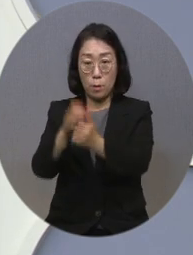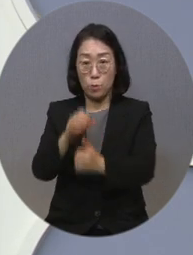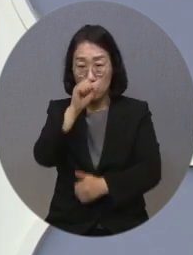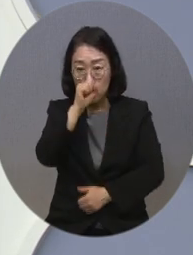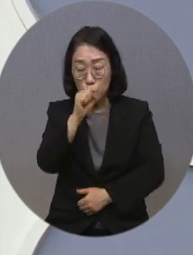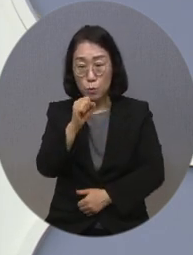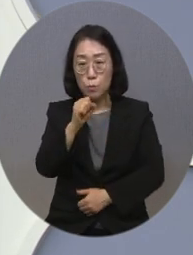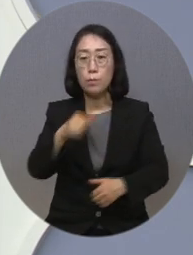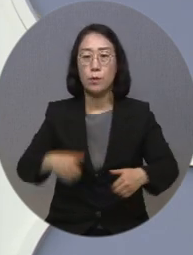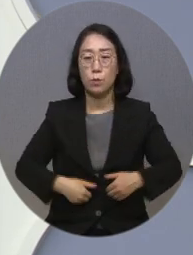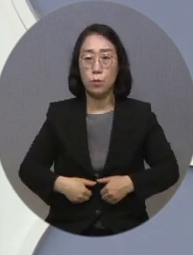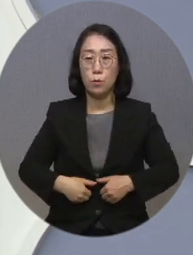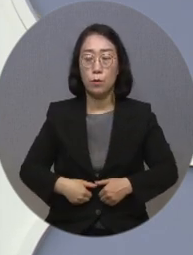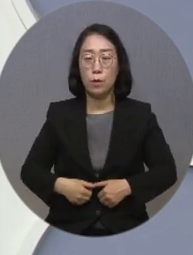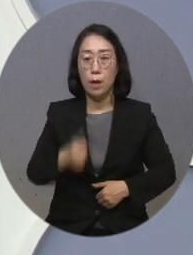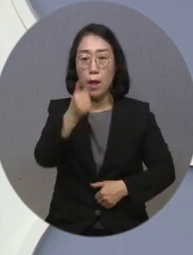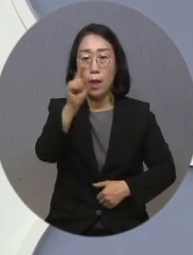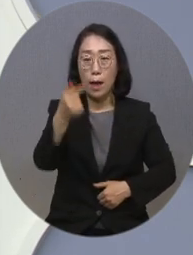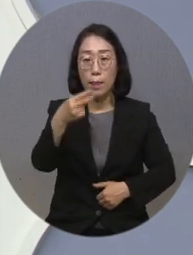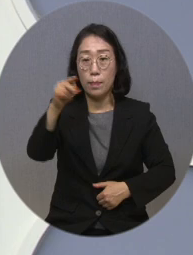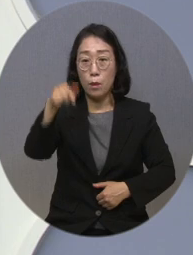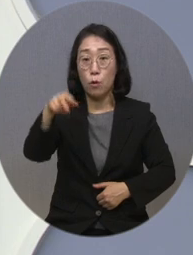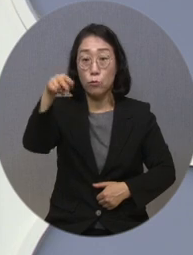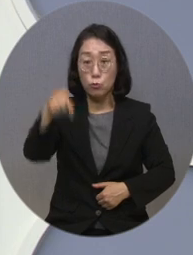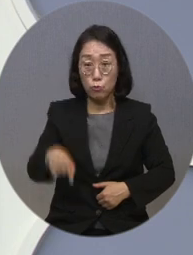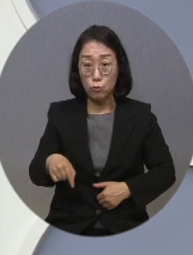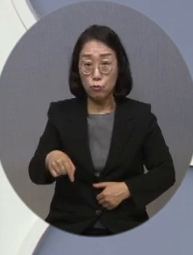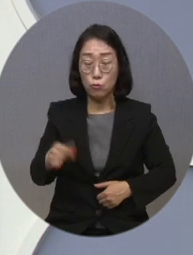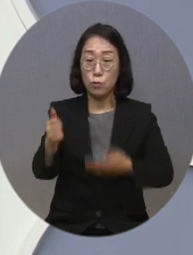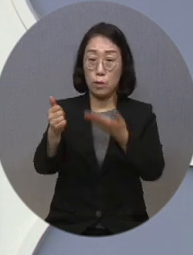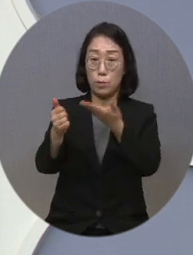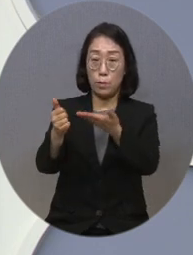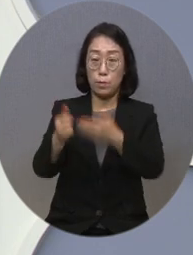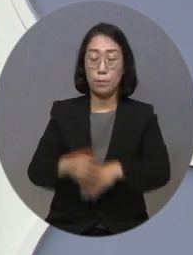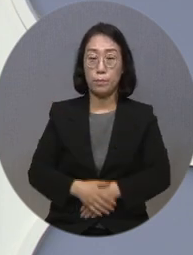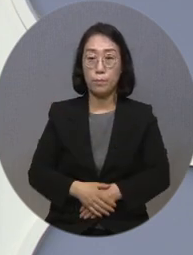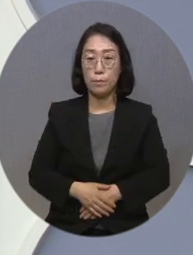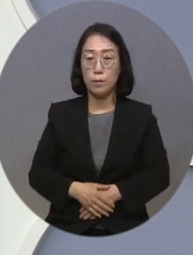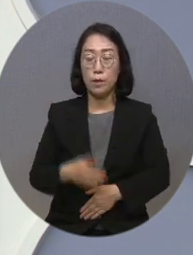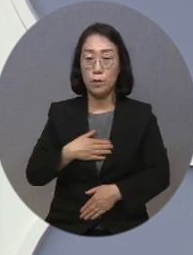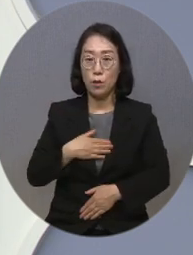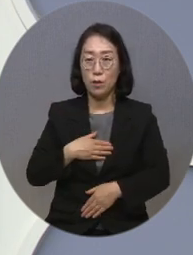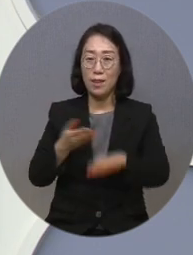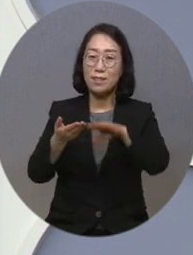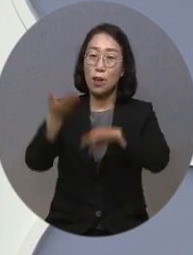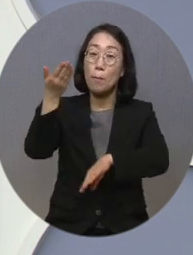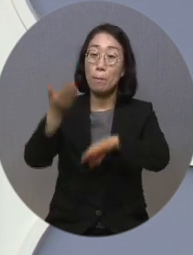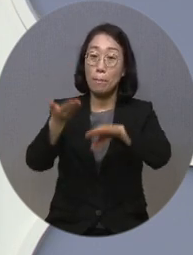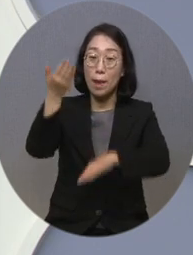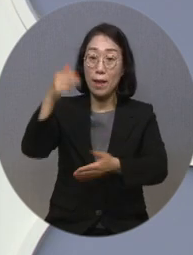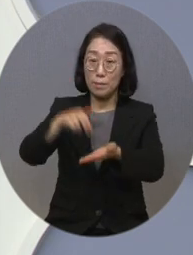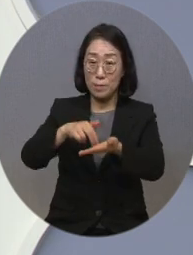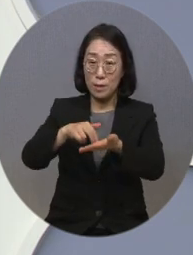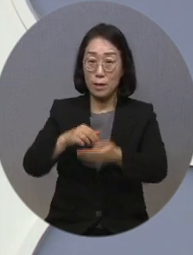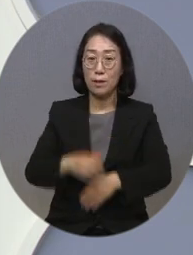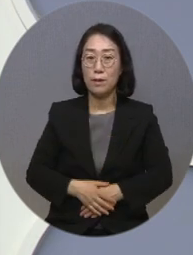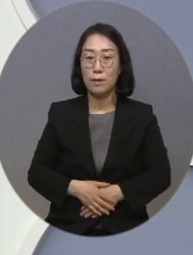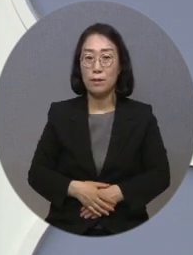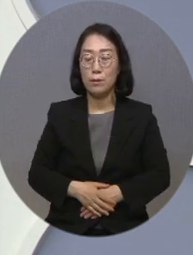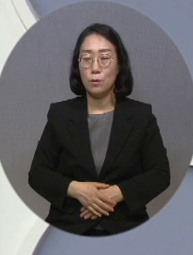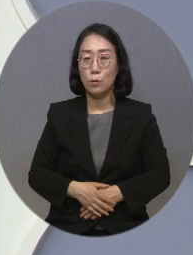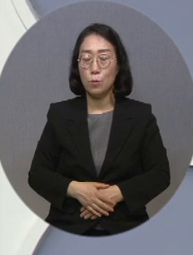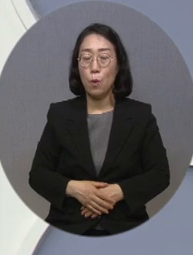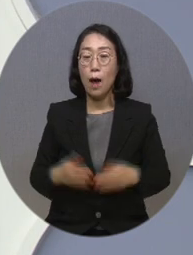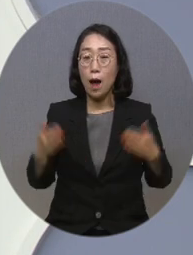한덕수 총리 내정자는 제가 뭐 공직에 저한테는 선배가 되시고 또 학연으로도 선배가 되시고